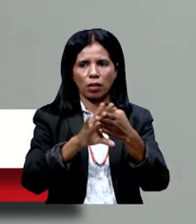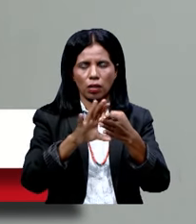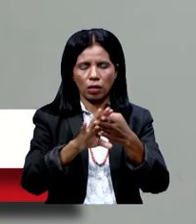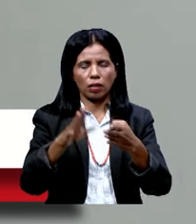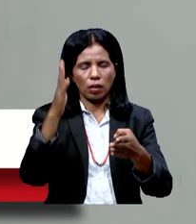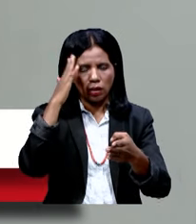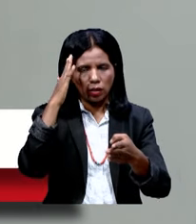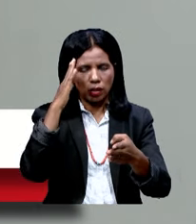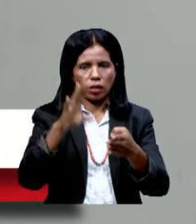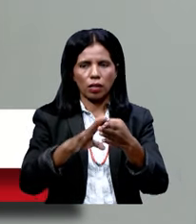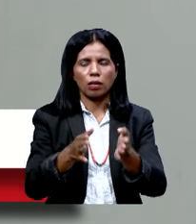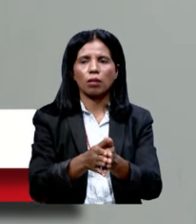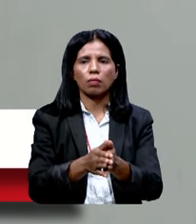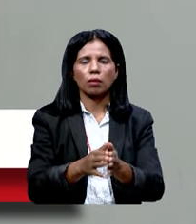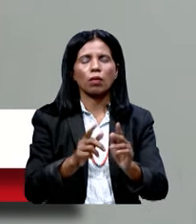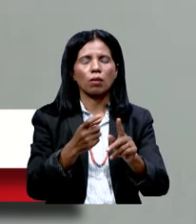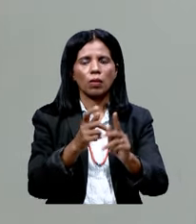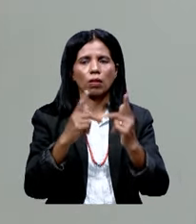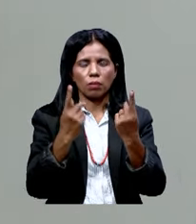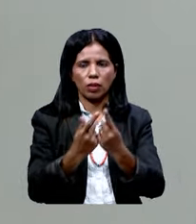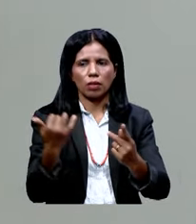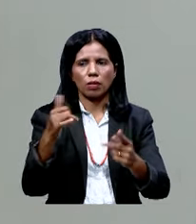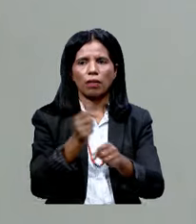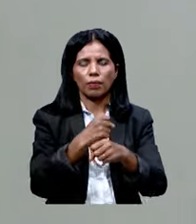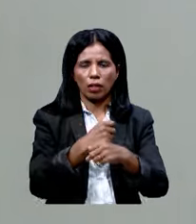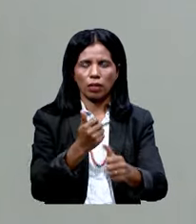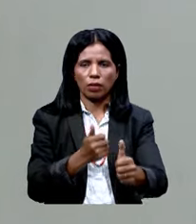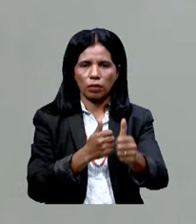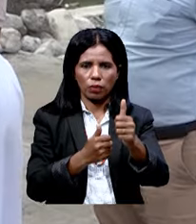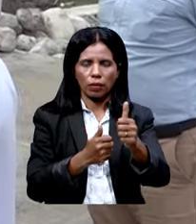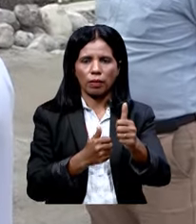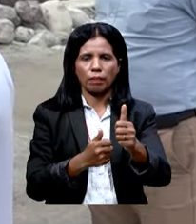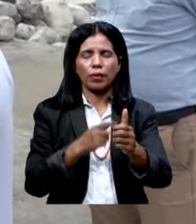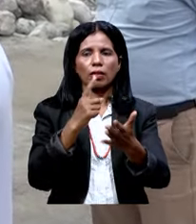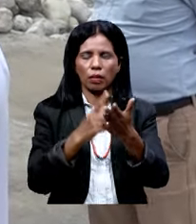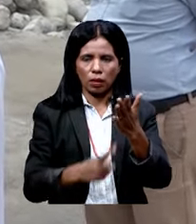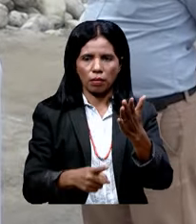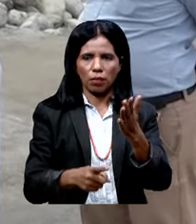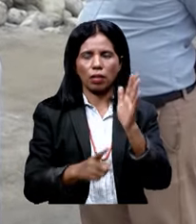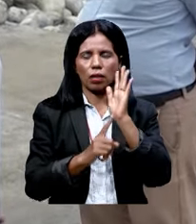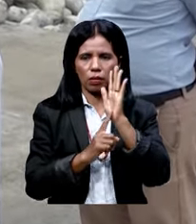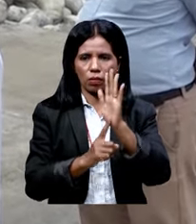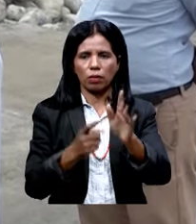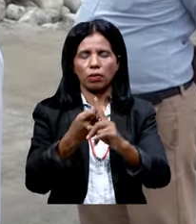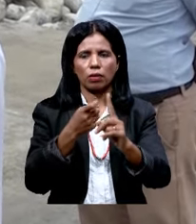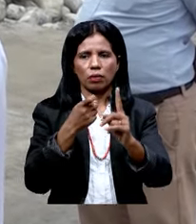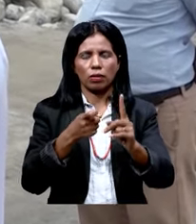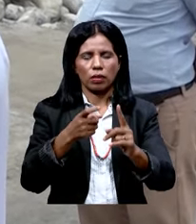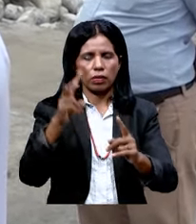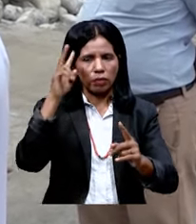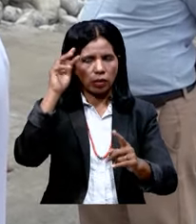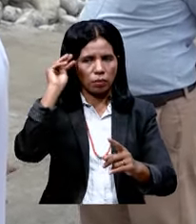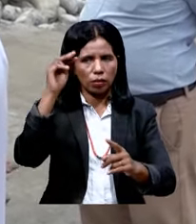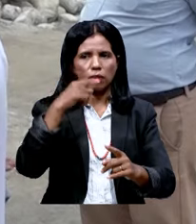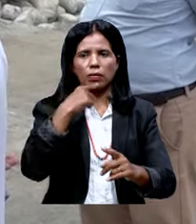conhecimento karta sama anda ida ba kompanya si rotu atu bele si halo tuir sai nama korentasan ni bema ka sosialen servisu ministro